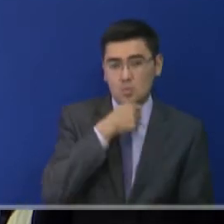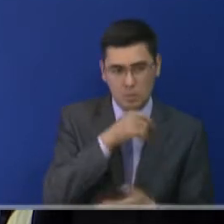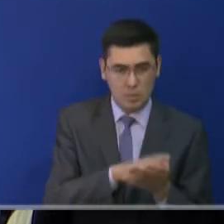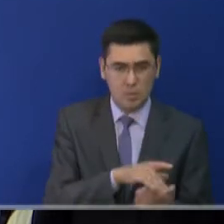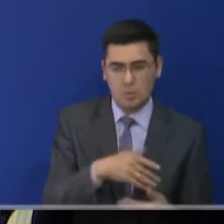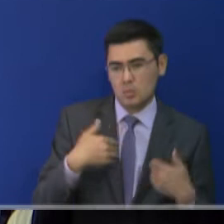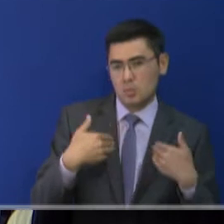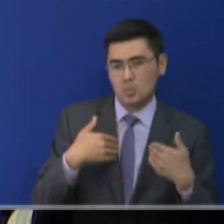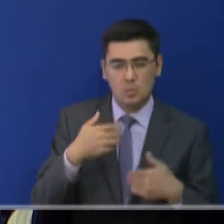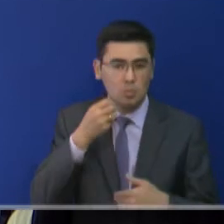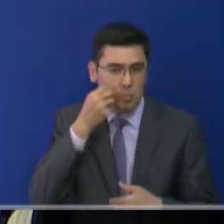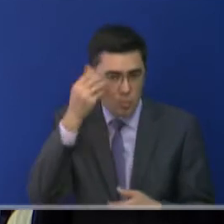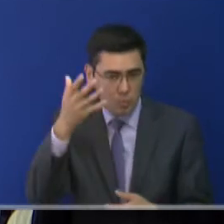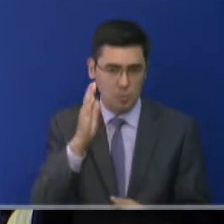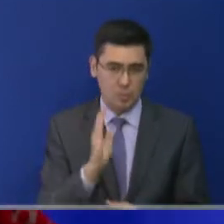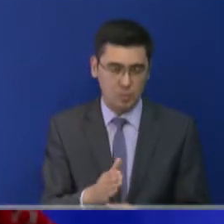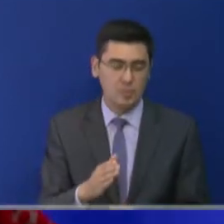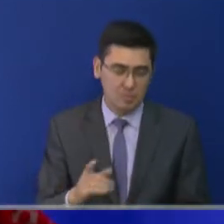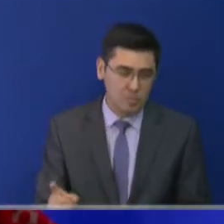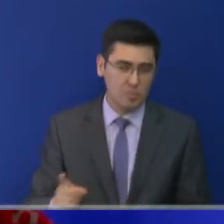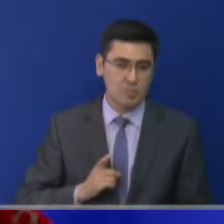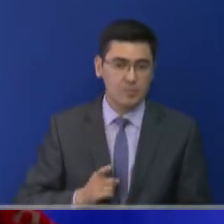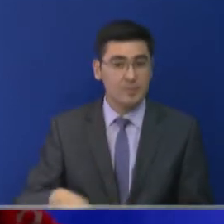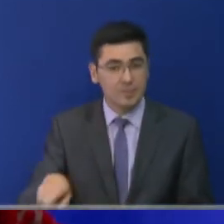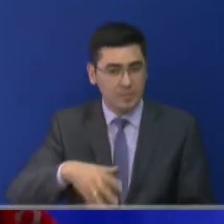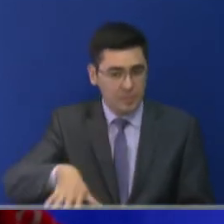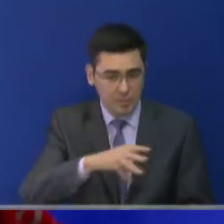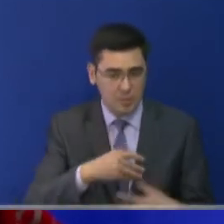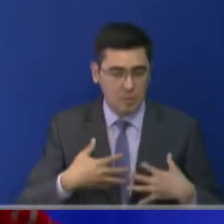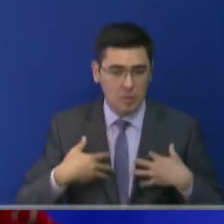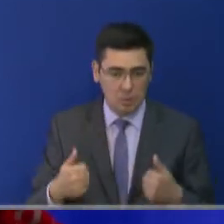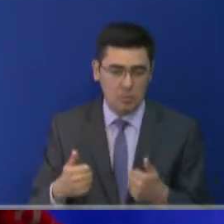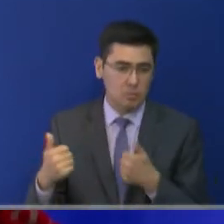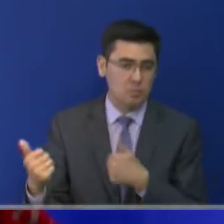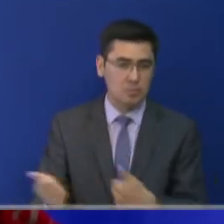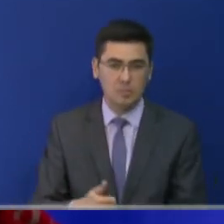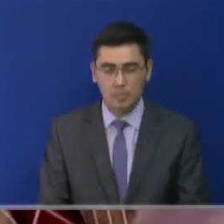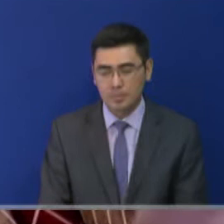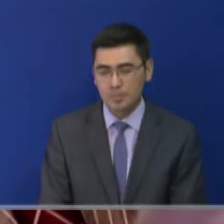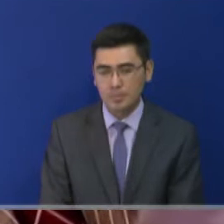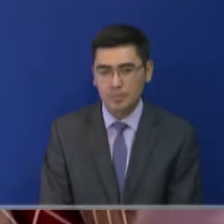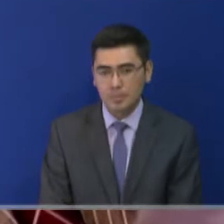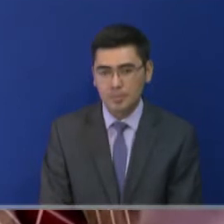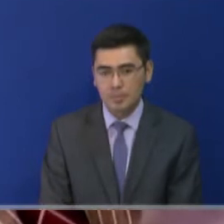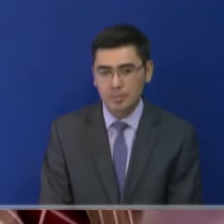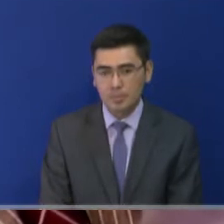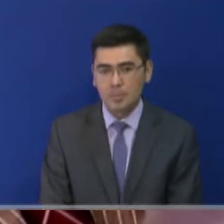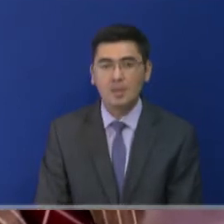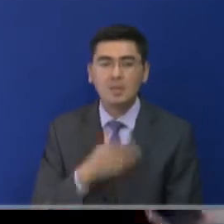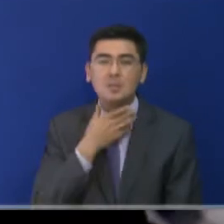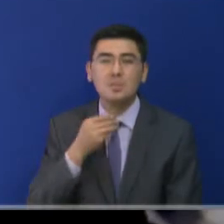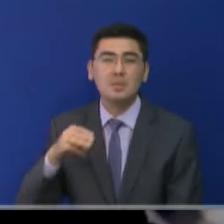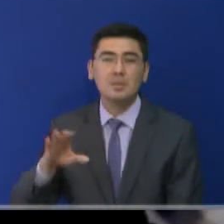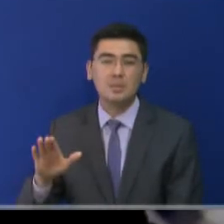шын ықыласпенен тілектестігін білдіремін. Баршаларыңызға мықты денсаулық, мол бақыт, мағыналы ғұмыр тілеймін. Телеарна ұжымын